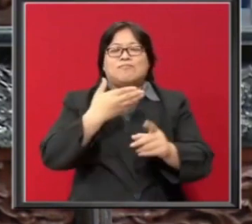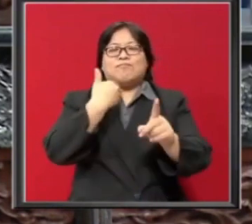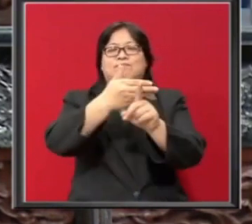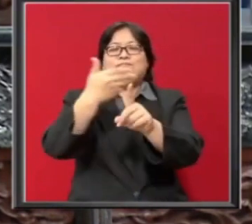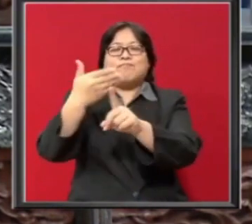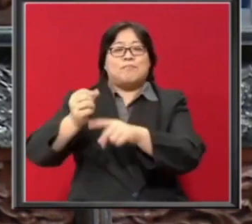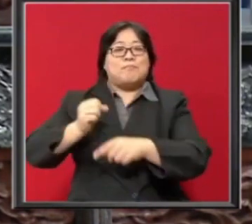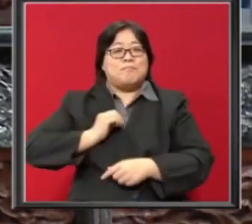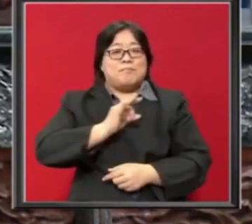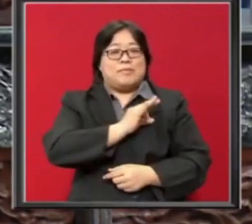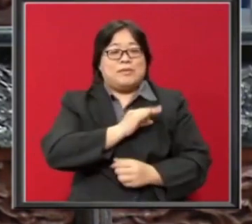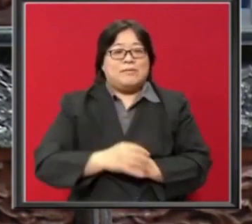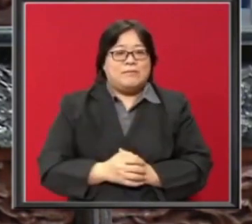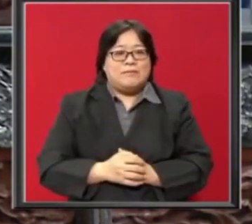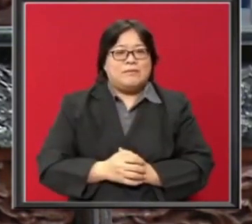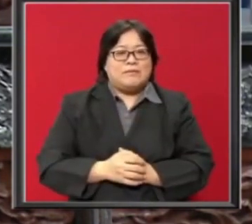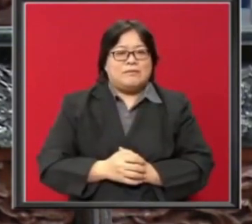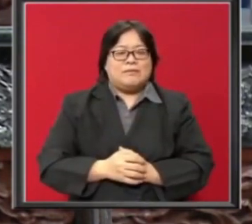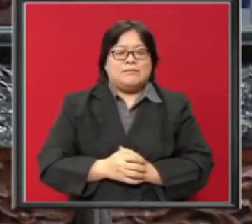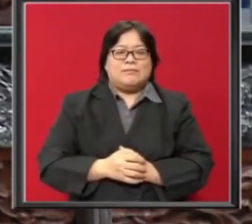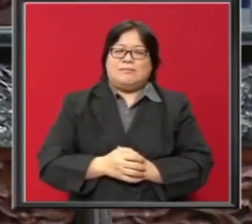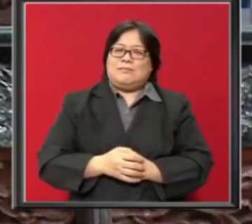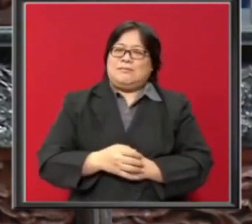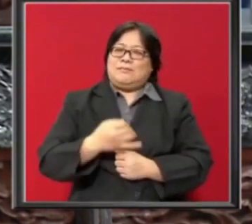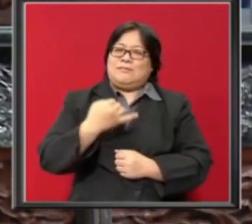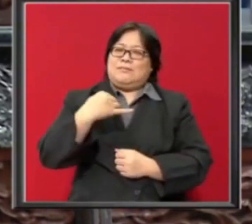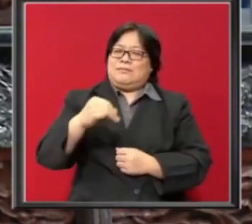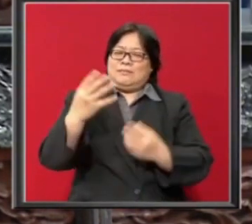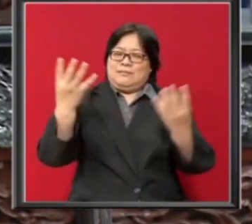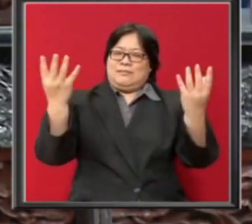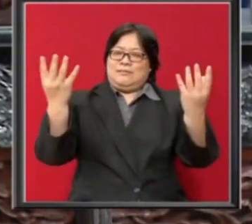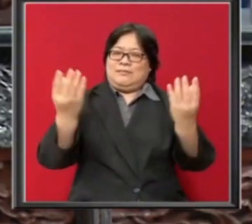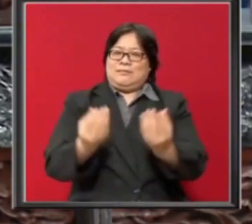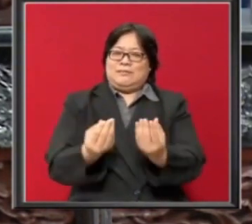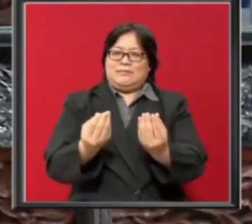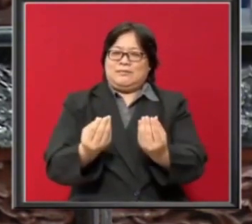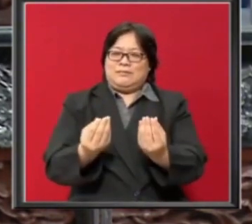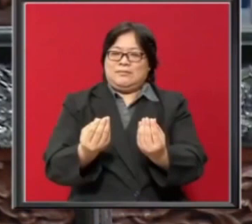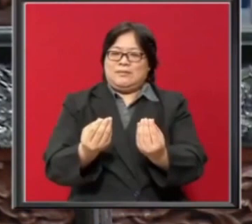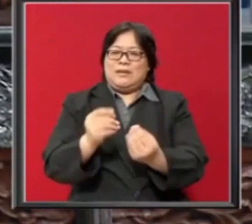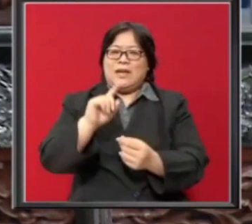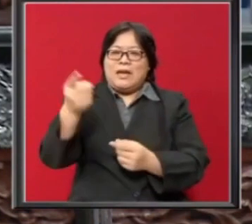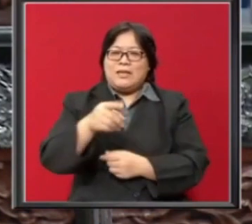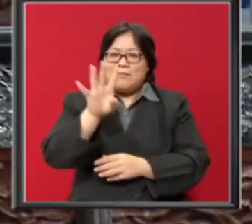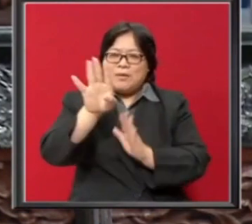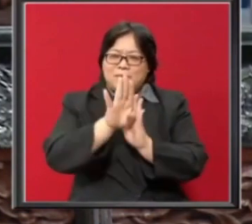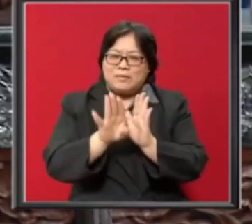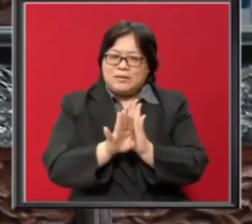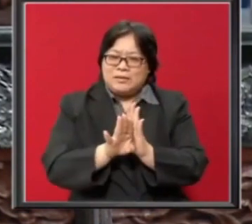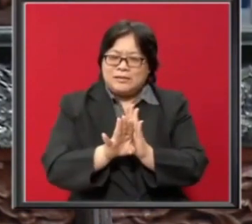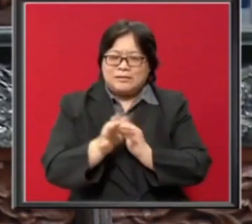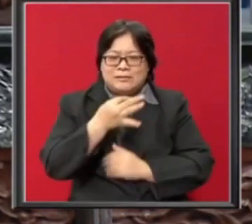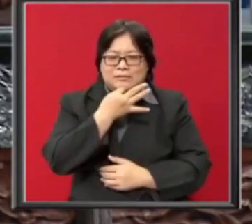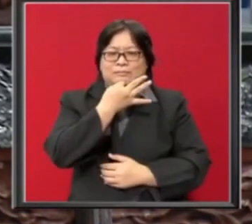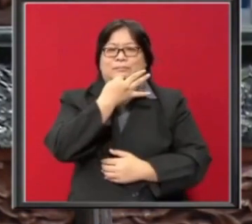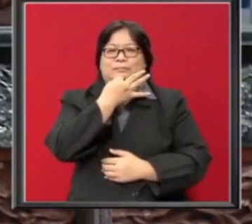bekerja mustahil susutan penyusutan hanya